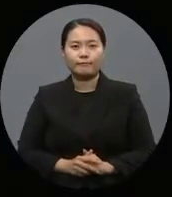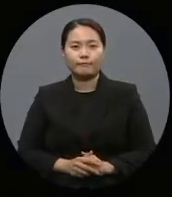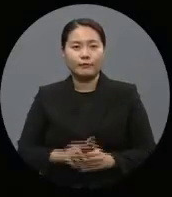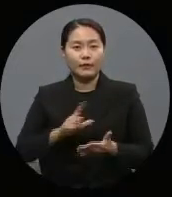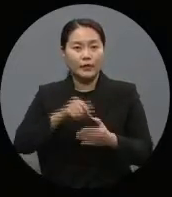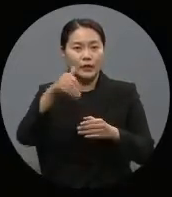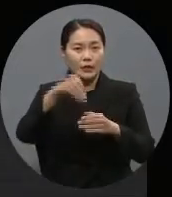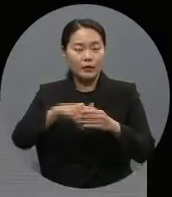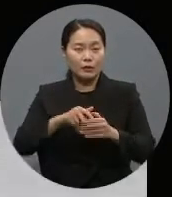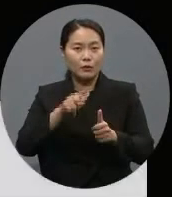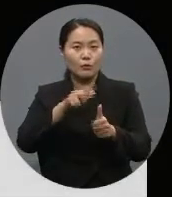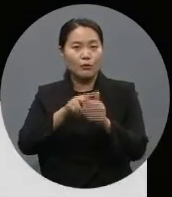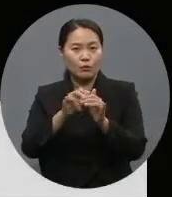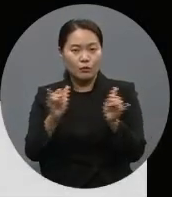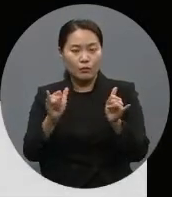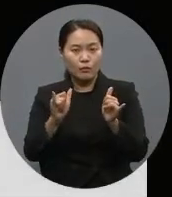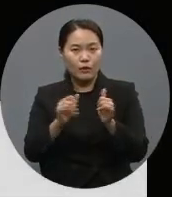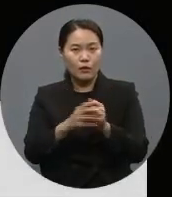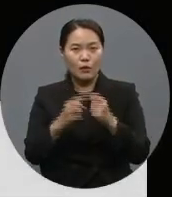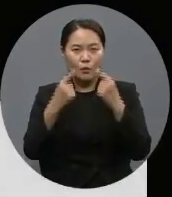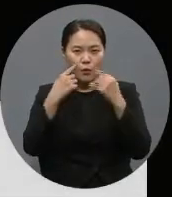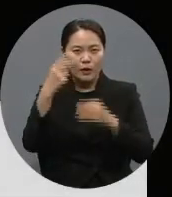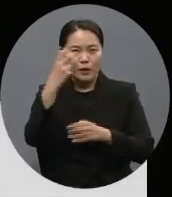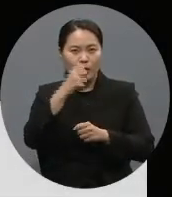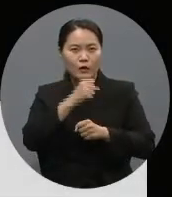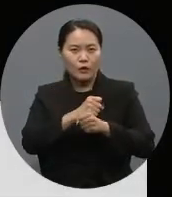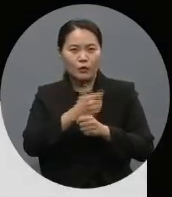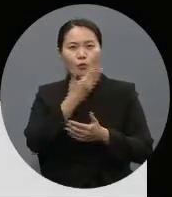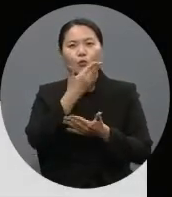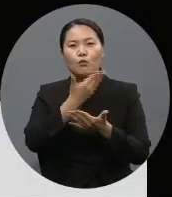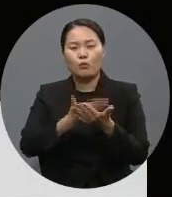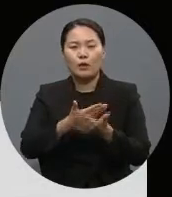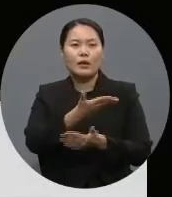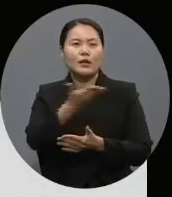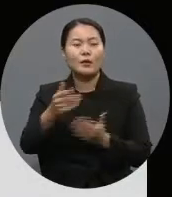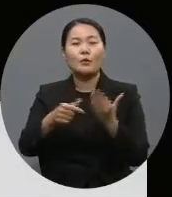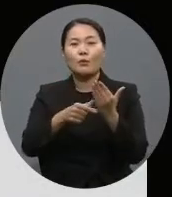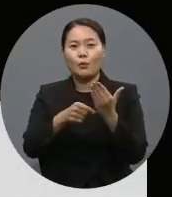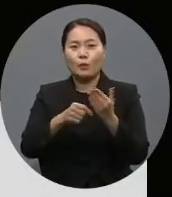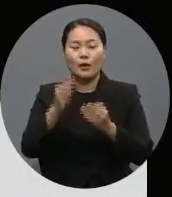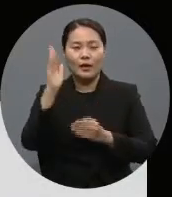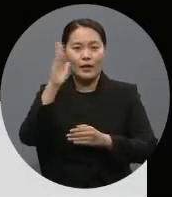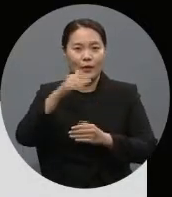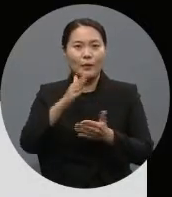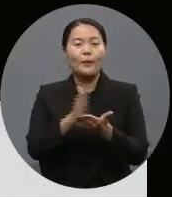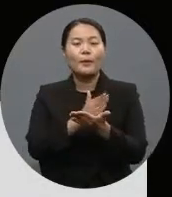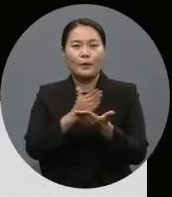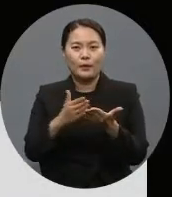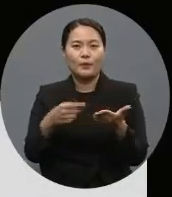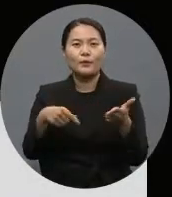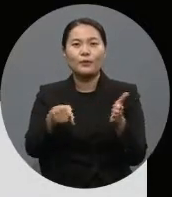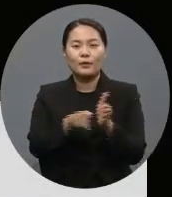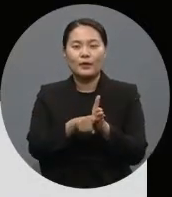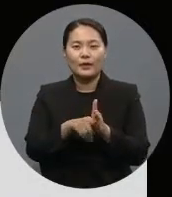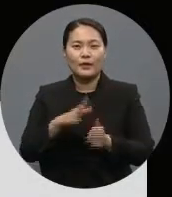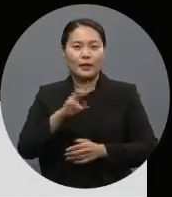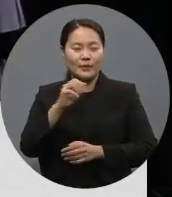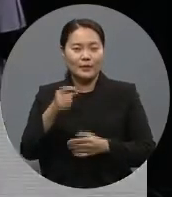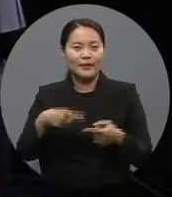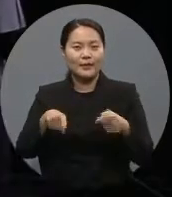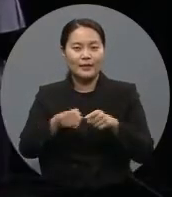지방선거에 출마한 후보들을 제대로 검증하고 소중한 여러분의 한표가 향방을 정할 수 있게 무산 한테 씨가 함께